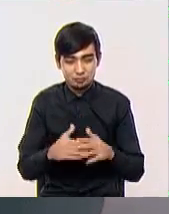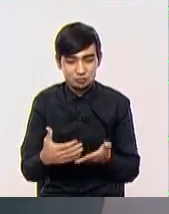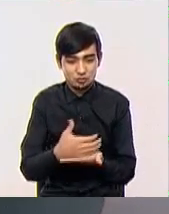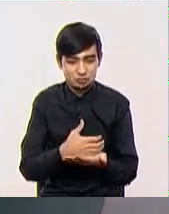вручную